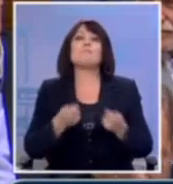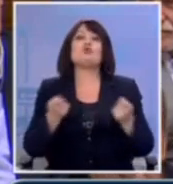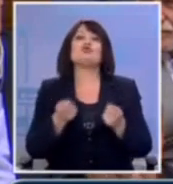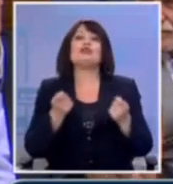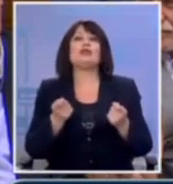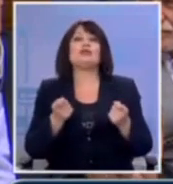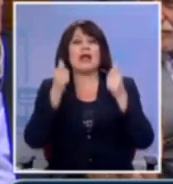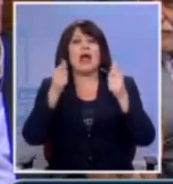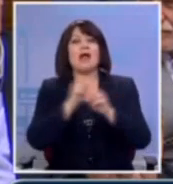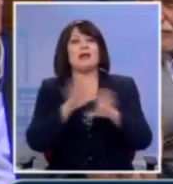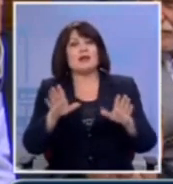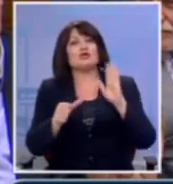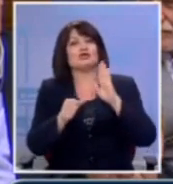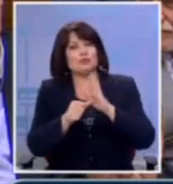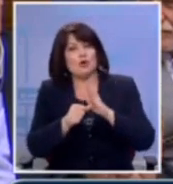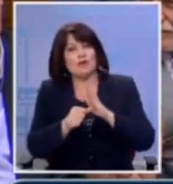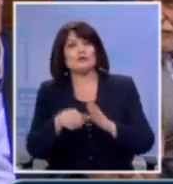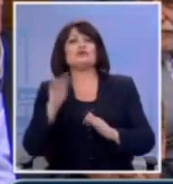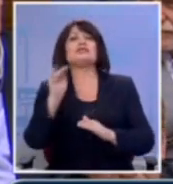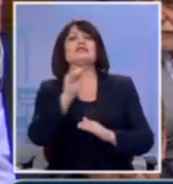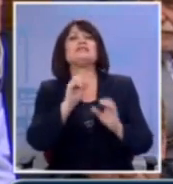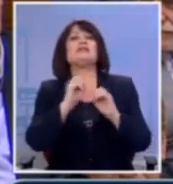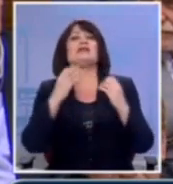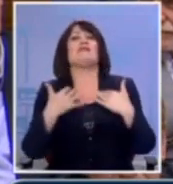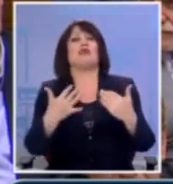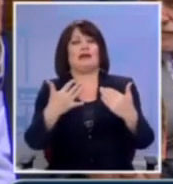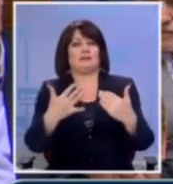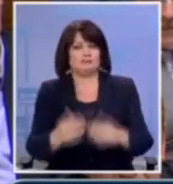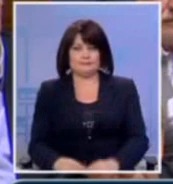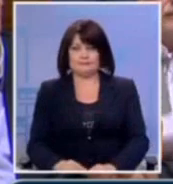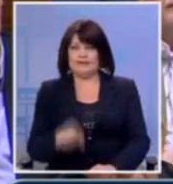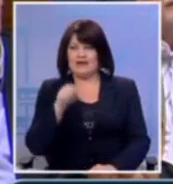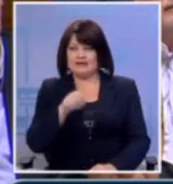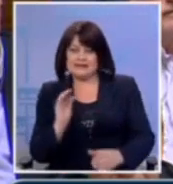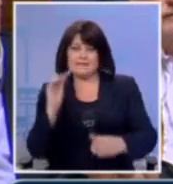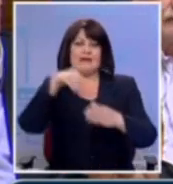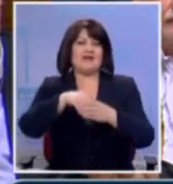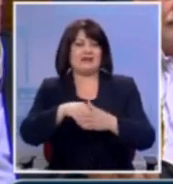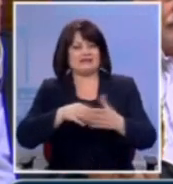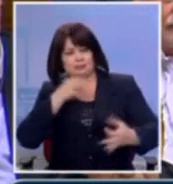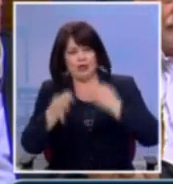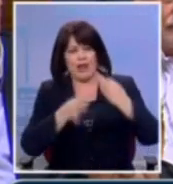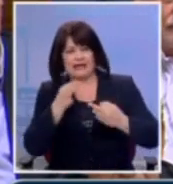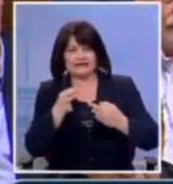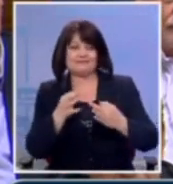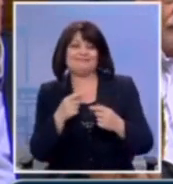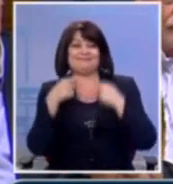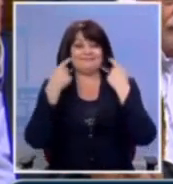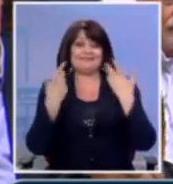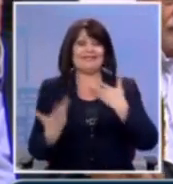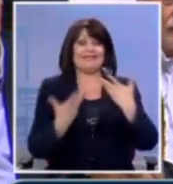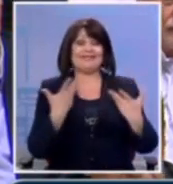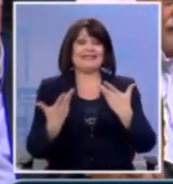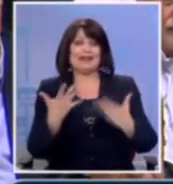οι ανακοινώσεις του Προέδρου προς την Βουλή. Αυτές οι παρεμβάσεις σας, οι δήθεν χαριτωμένες, οι